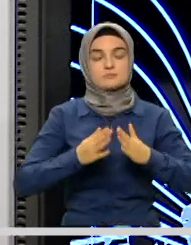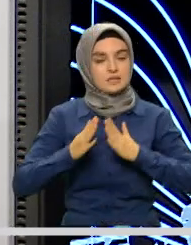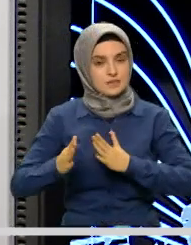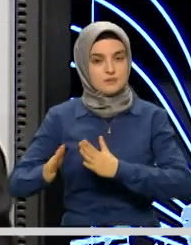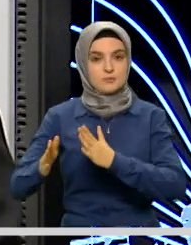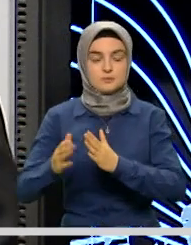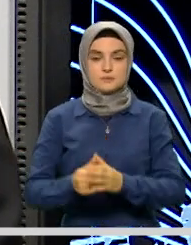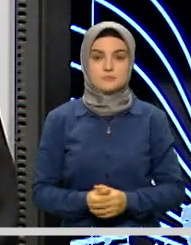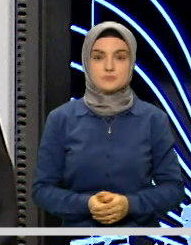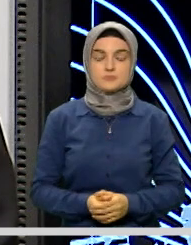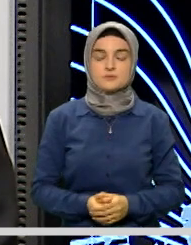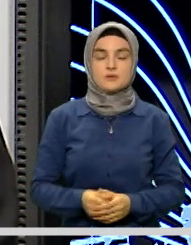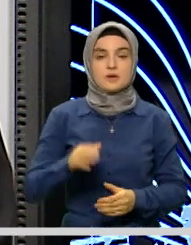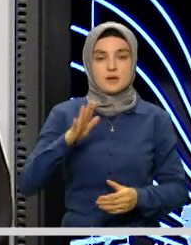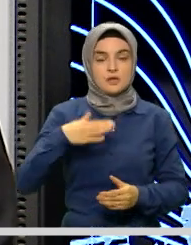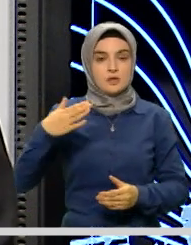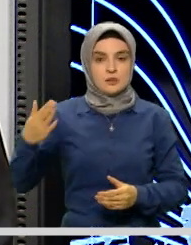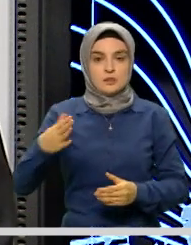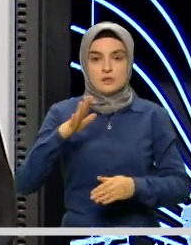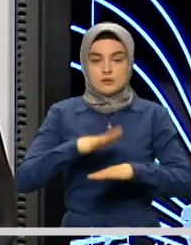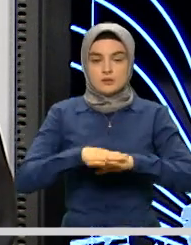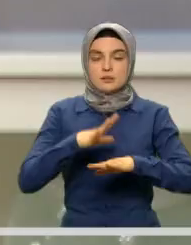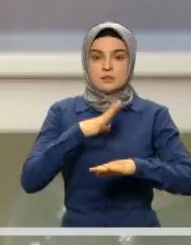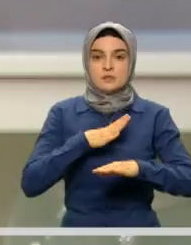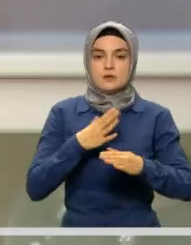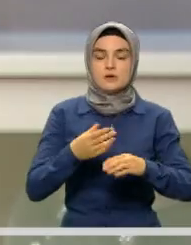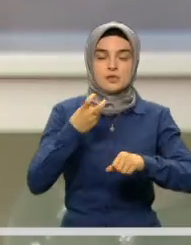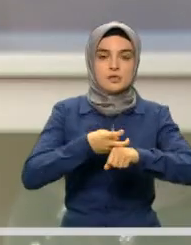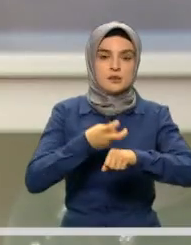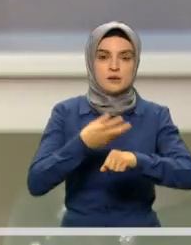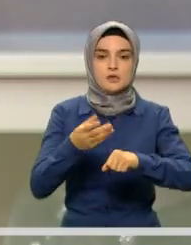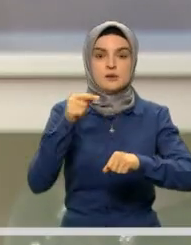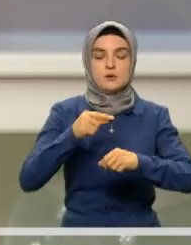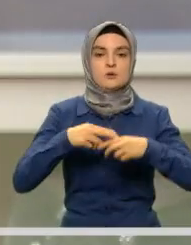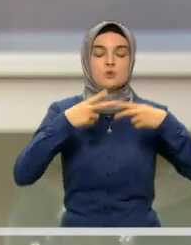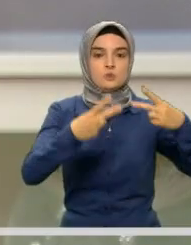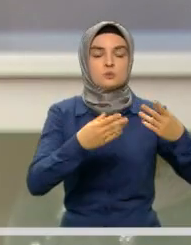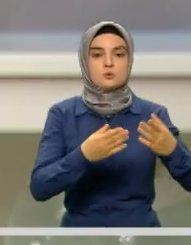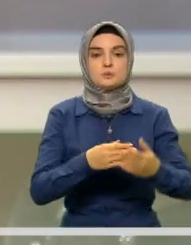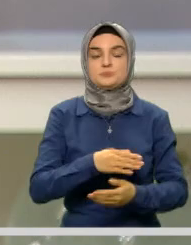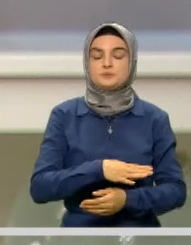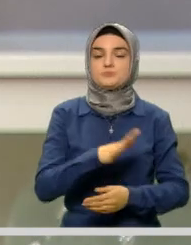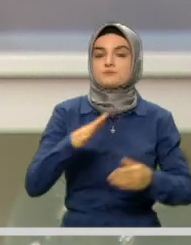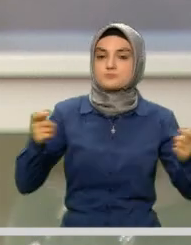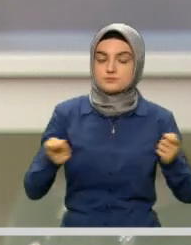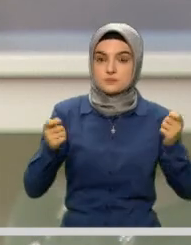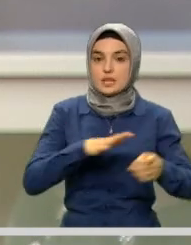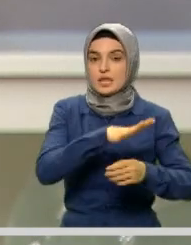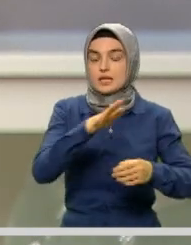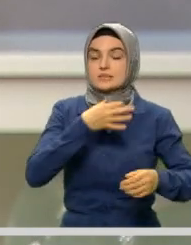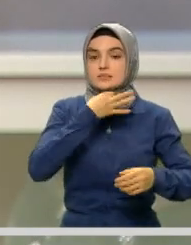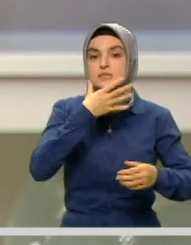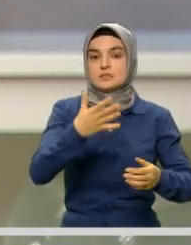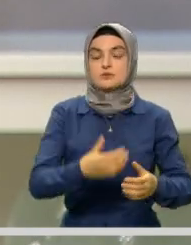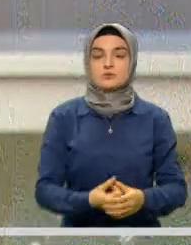devam ediyor. 5. dönemlerini yapıyoruz. Ne güzel maşallah. Biz de sizin bu aktarımınız vesilesiyle emeği geçen herkese çokça teşekkür etmiş olalım.